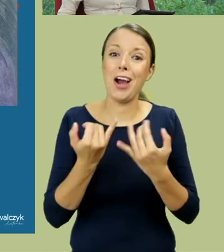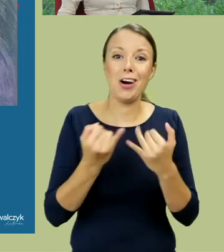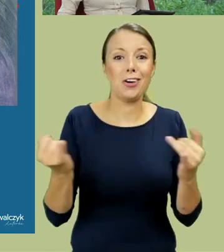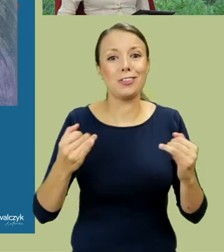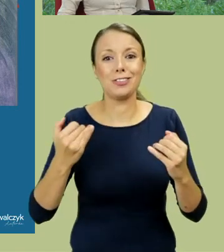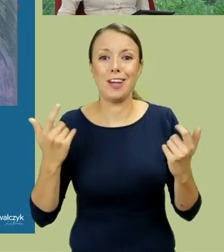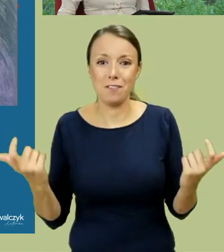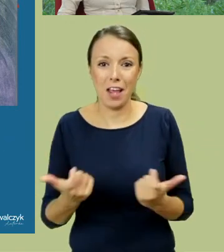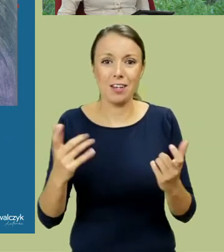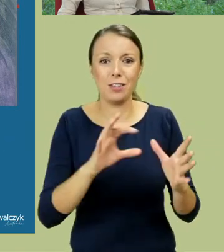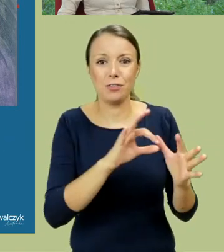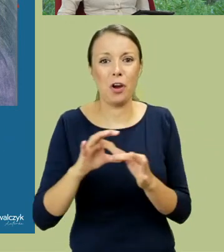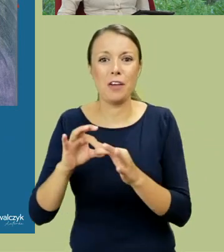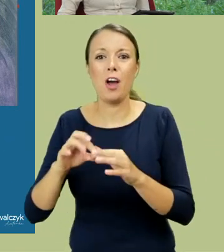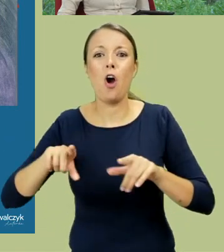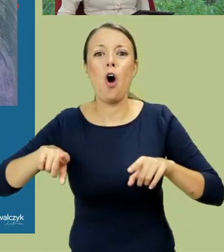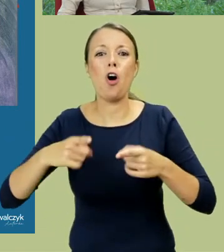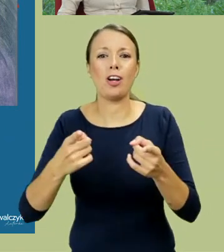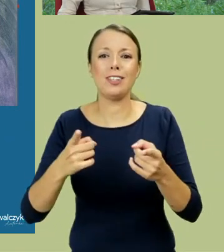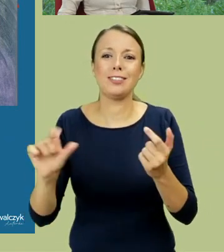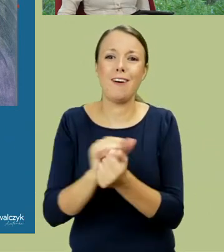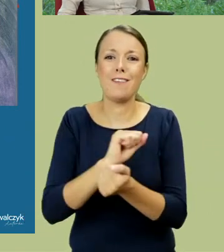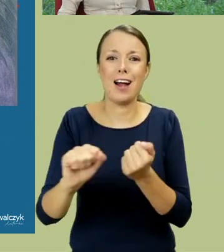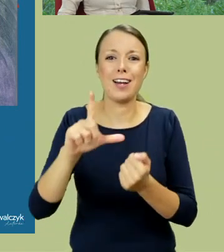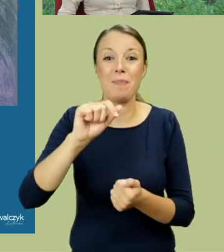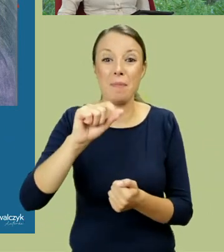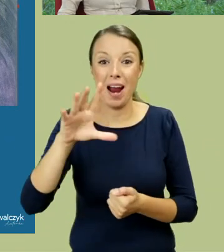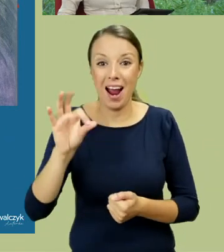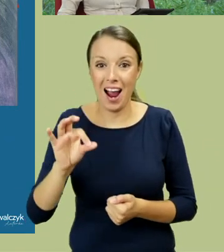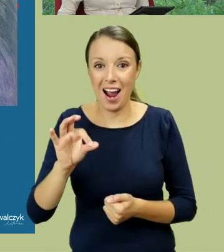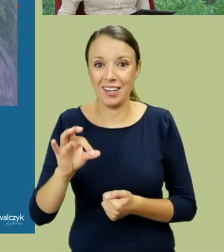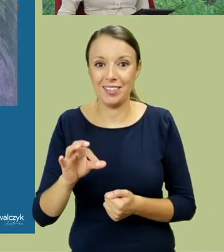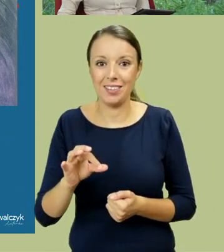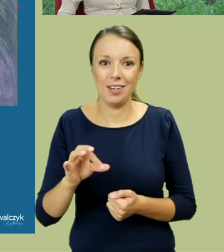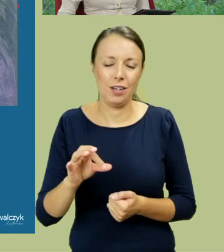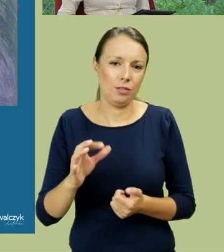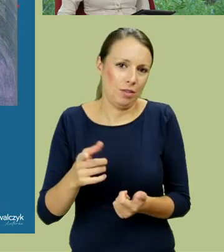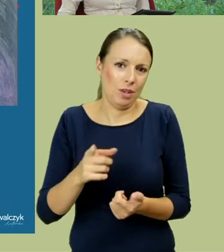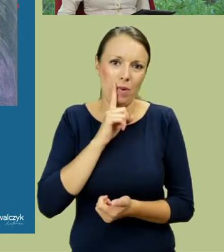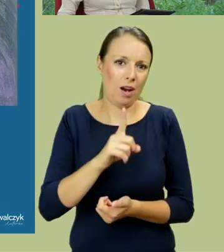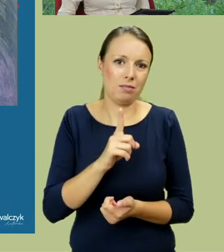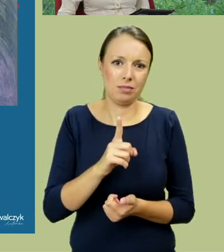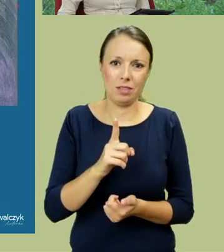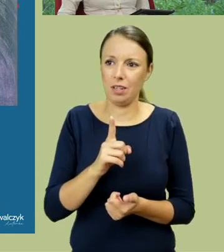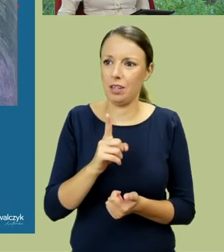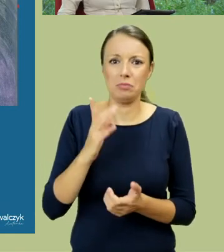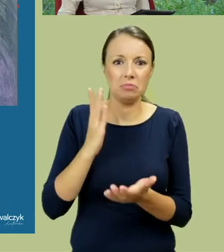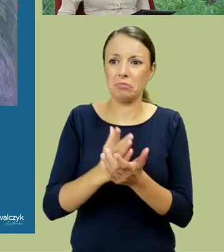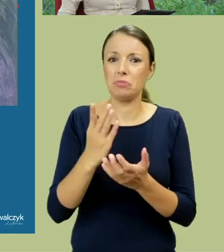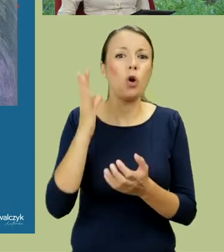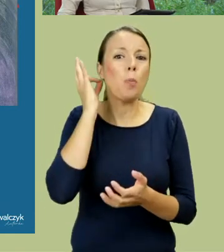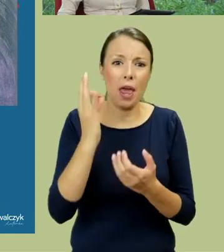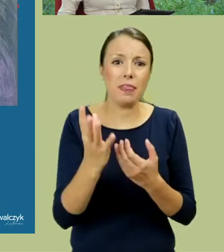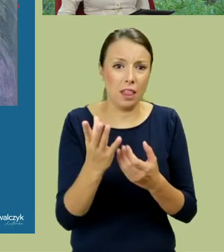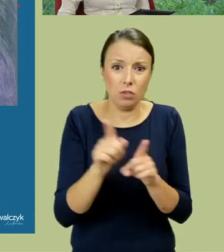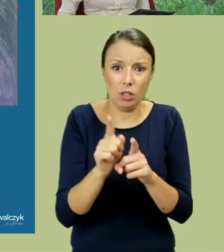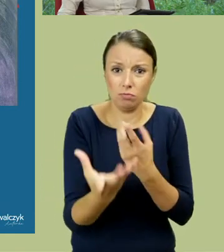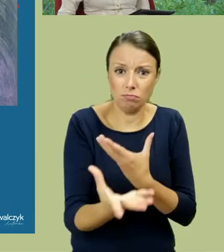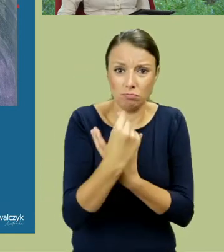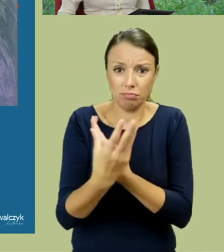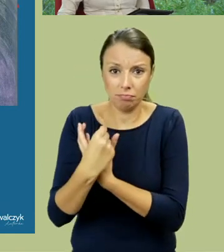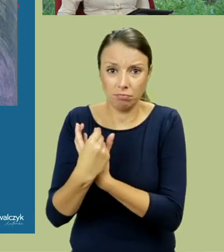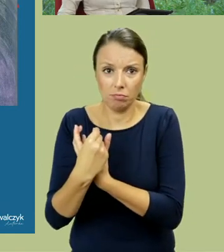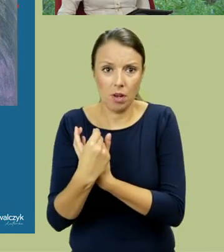PPS-u spektakularne już właściwie nie mogły się obyć bez kobiet, albo czasem wręcz kobietami